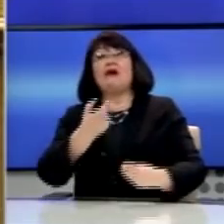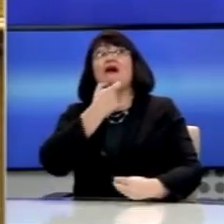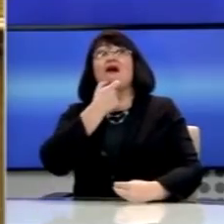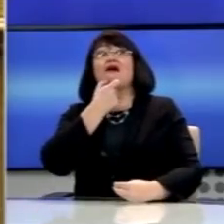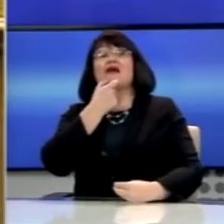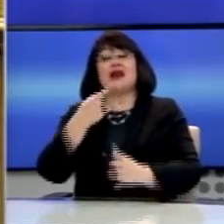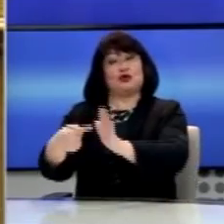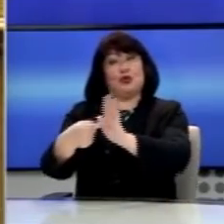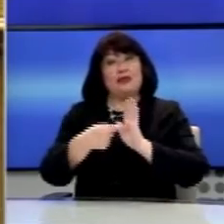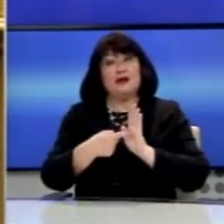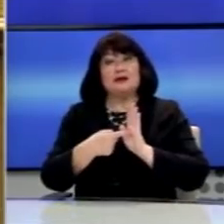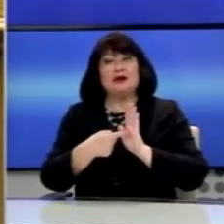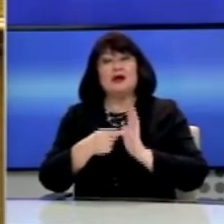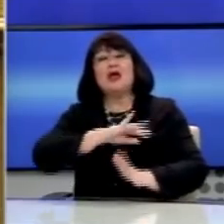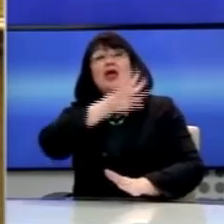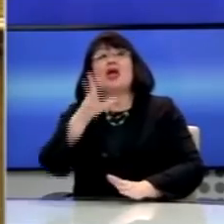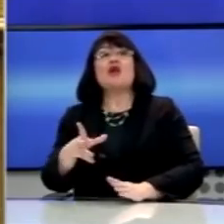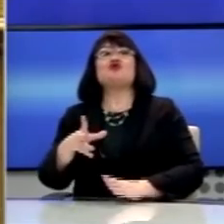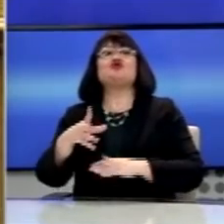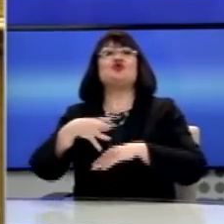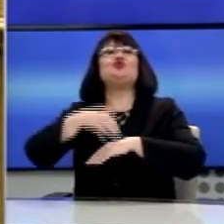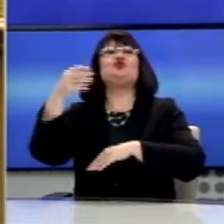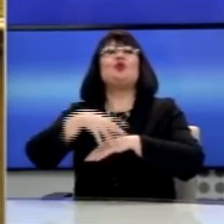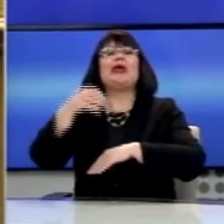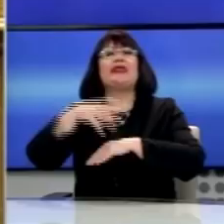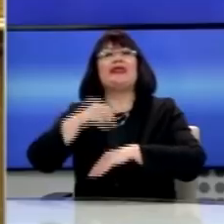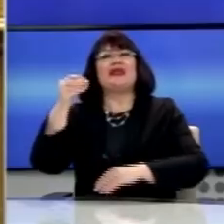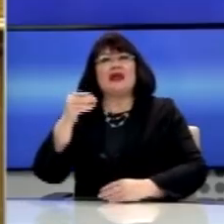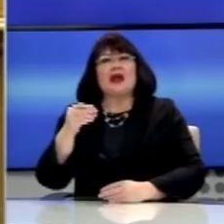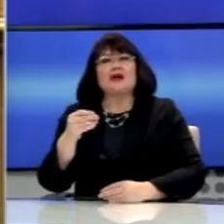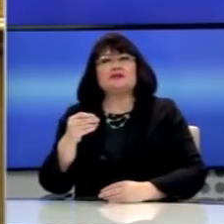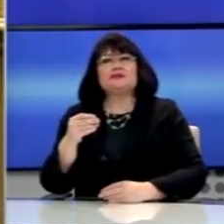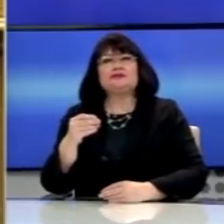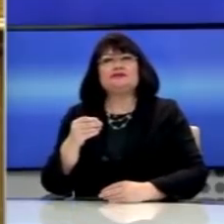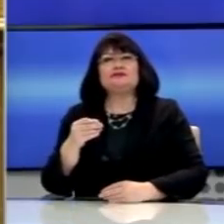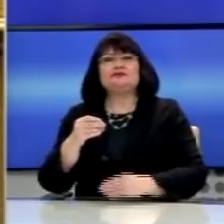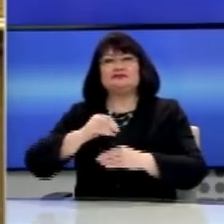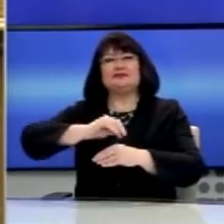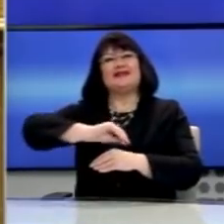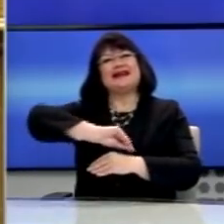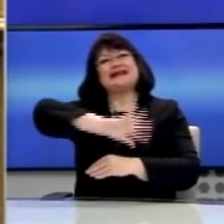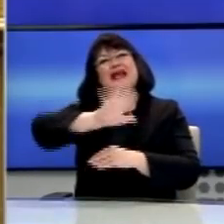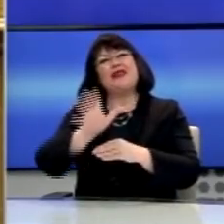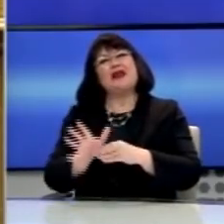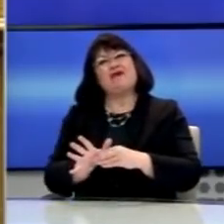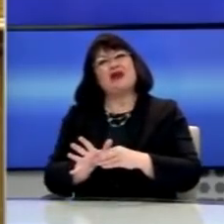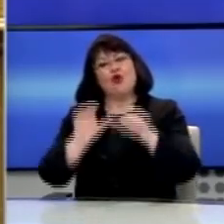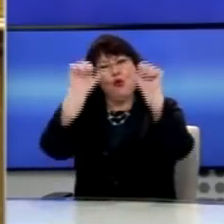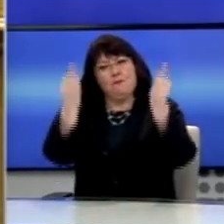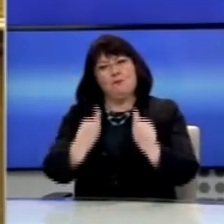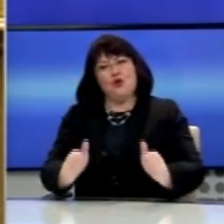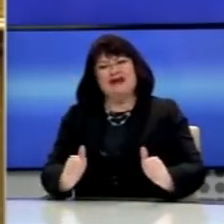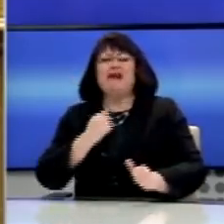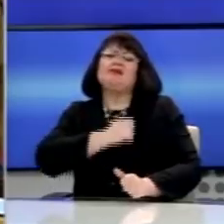Βρετανικό κράτος, μέχρι τη Σουηδία, του πολυδιαφημιζόμενου σκανδιναβικού μοντέλου, η κατάσταση